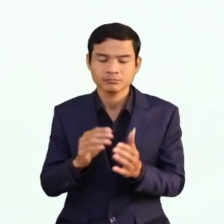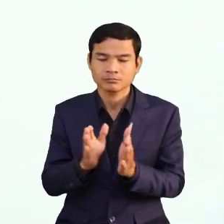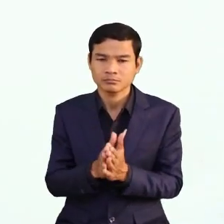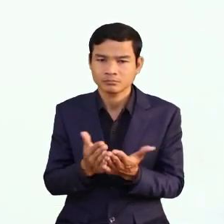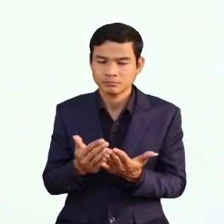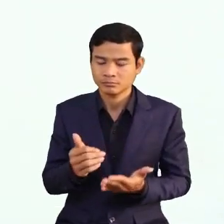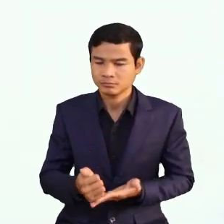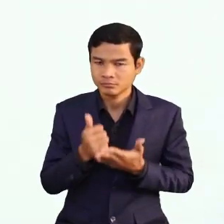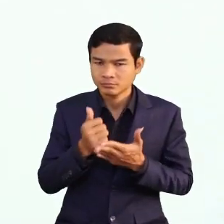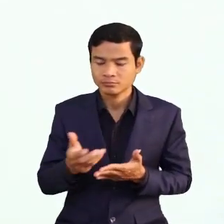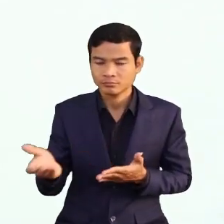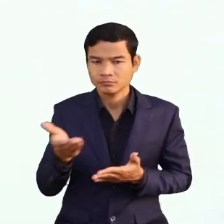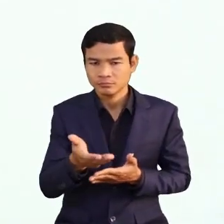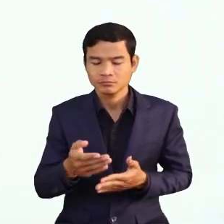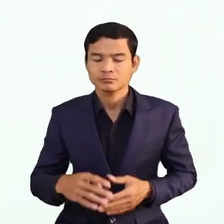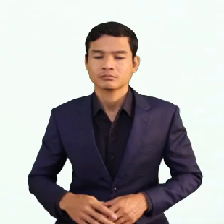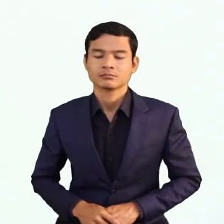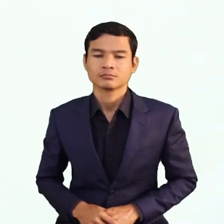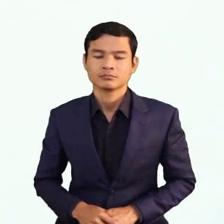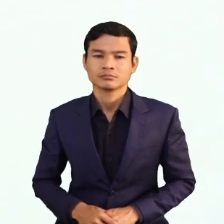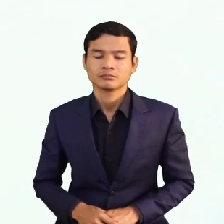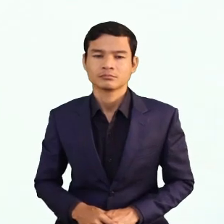កូន